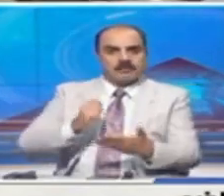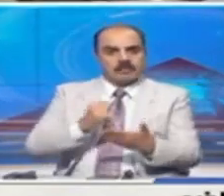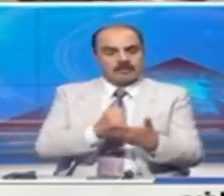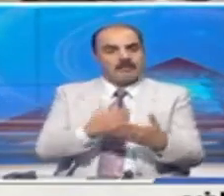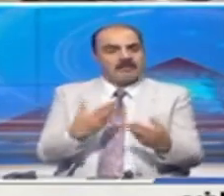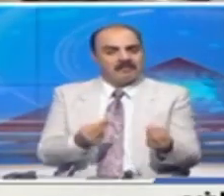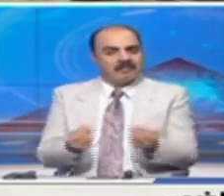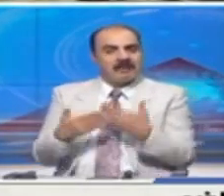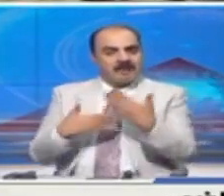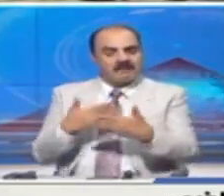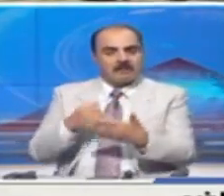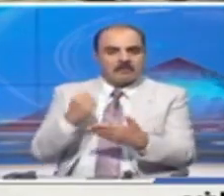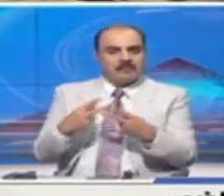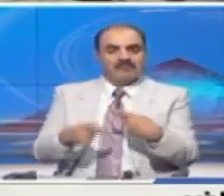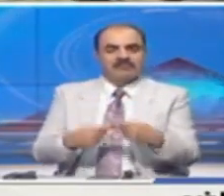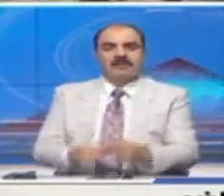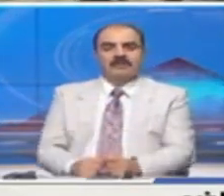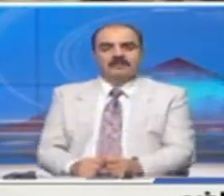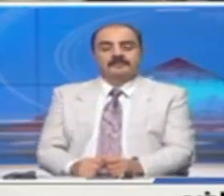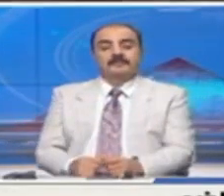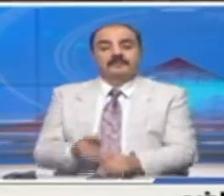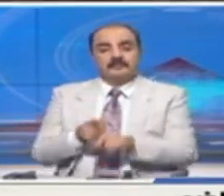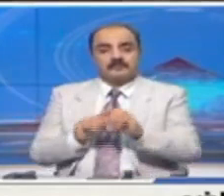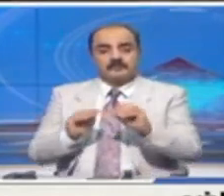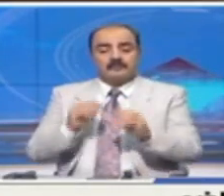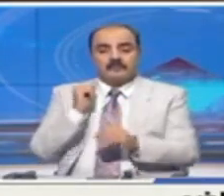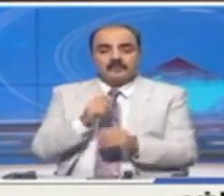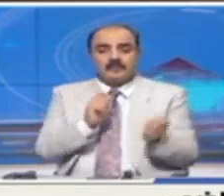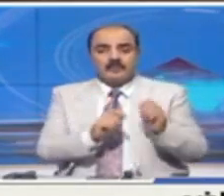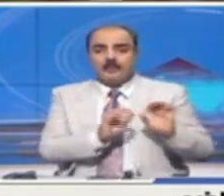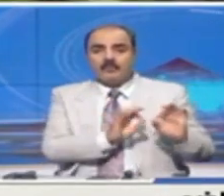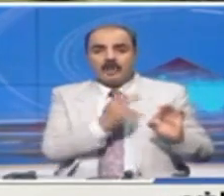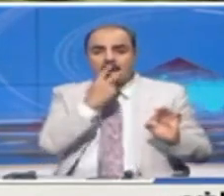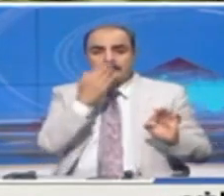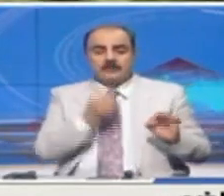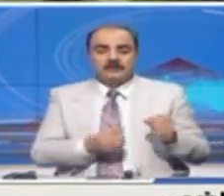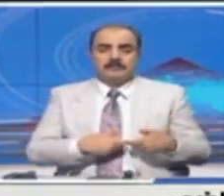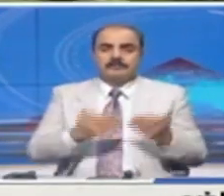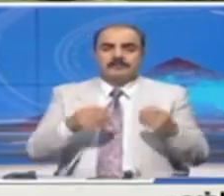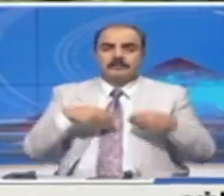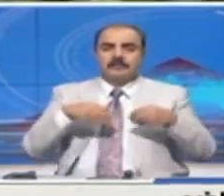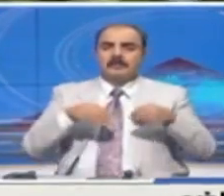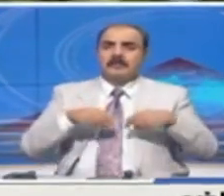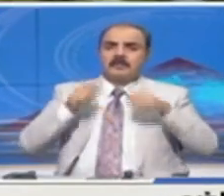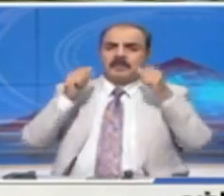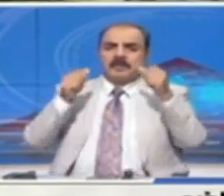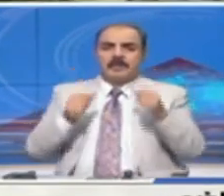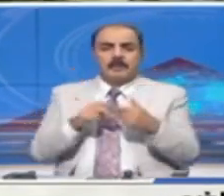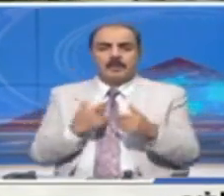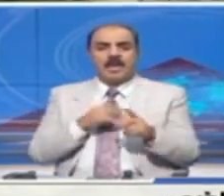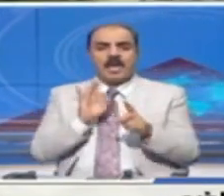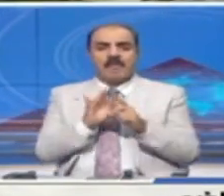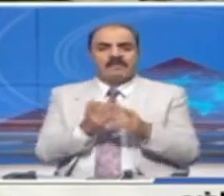تيسير إجراءات الحصول عليها. كما طلب رئيس الوزراء مراجعة موقف الأراضي الصناعية التي سبق طرحها